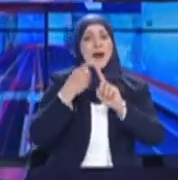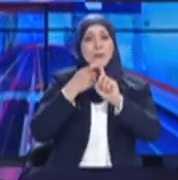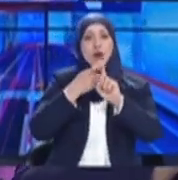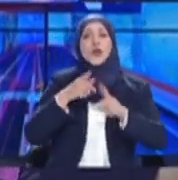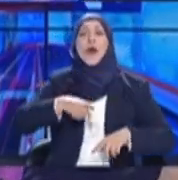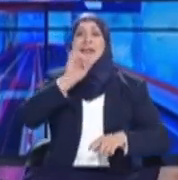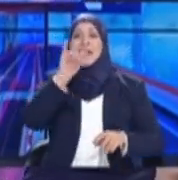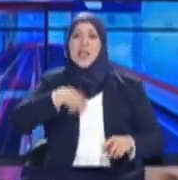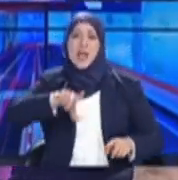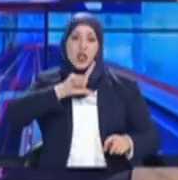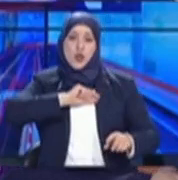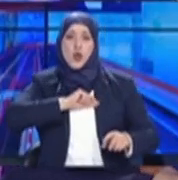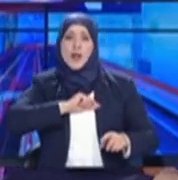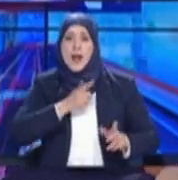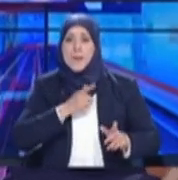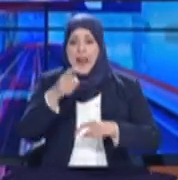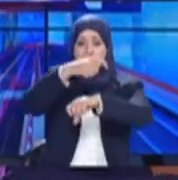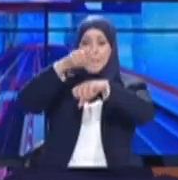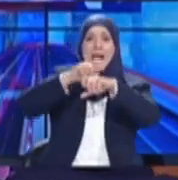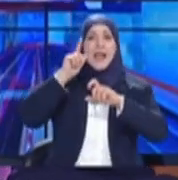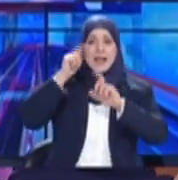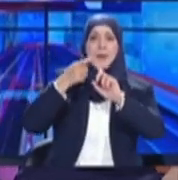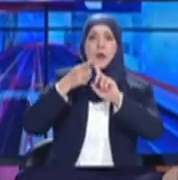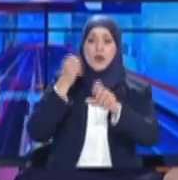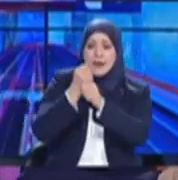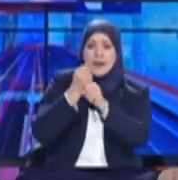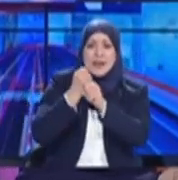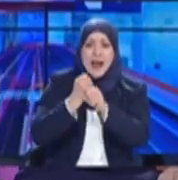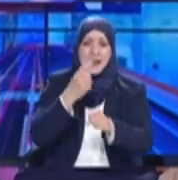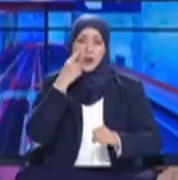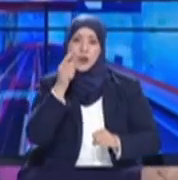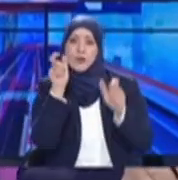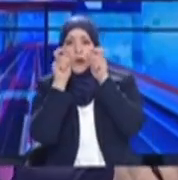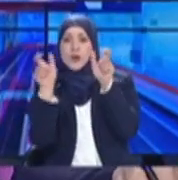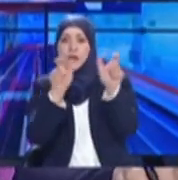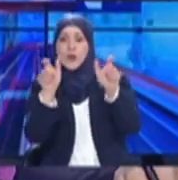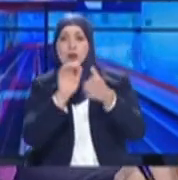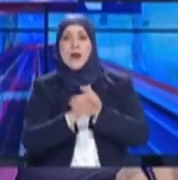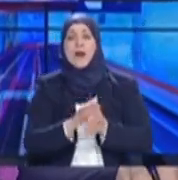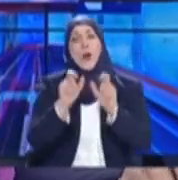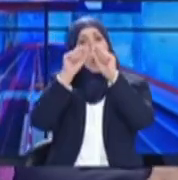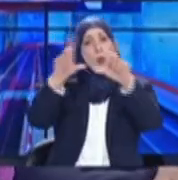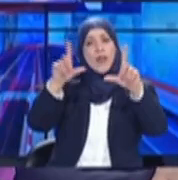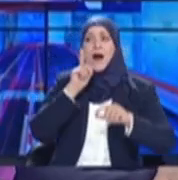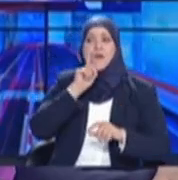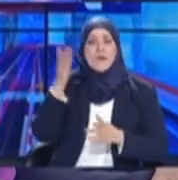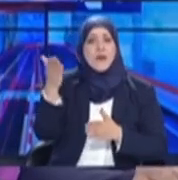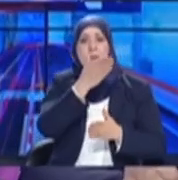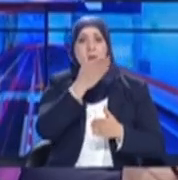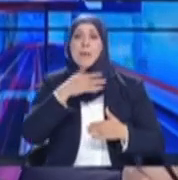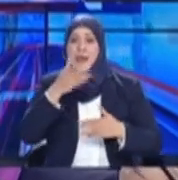البلديه وغيرها من ال المؤسسات حتى المواطن يتزوج بشكل بشكل عادي على مستوى ال التنقل ما بين